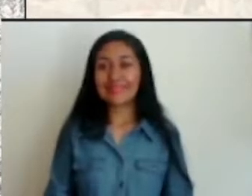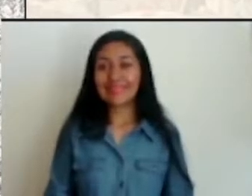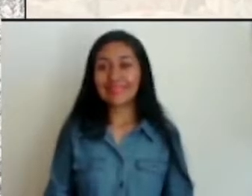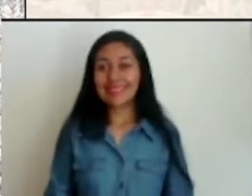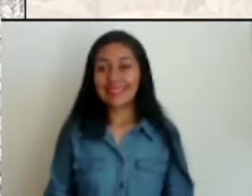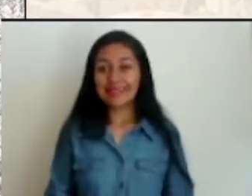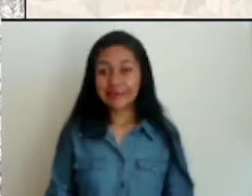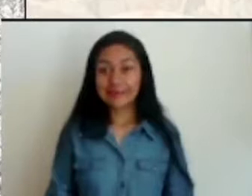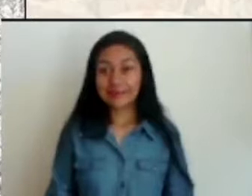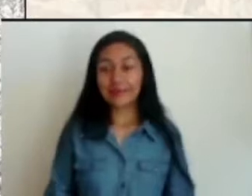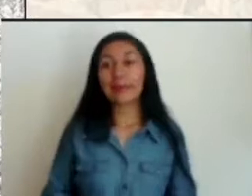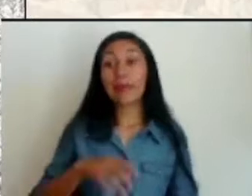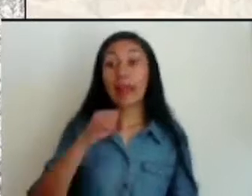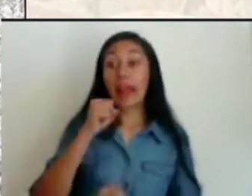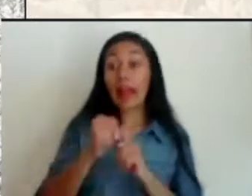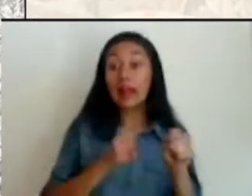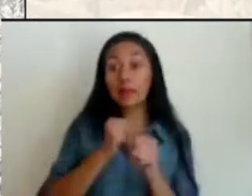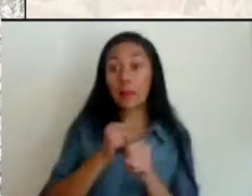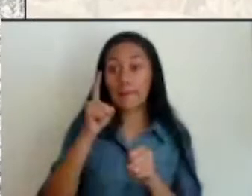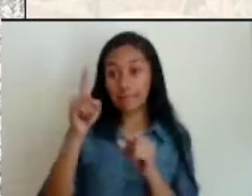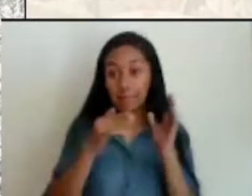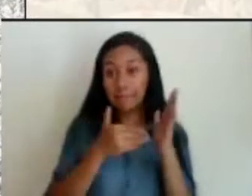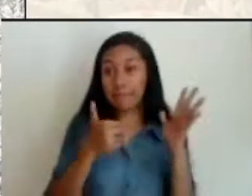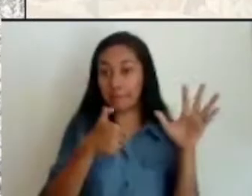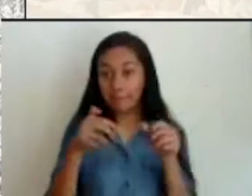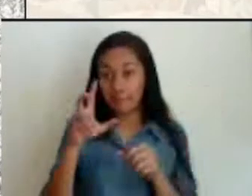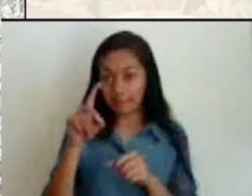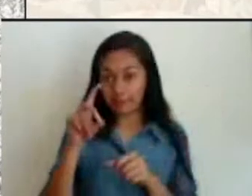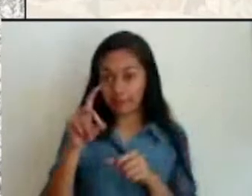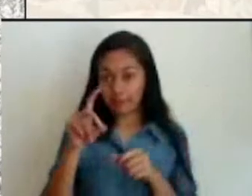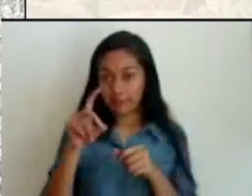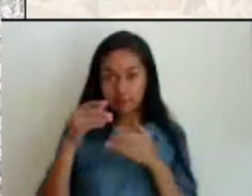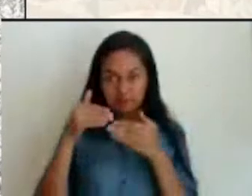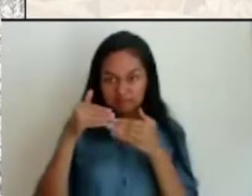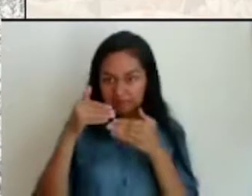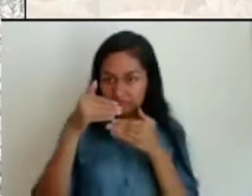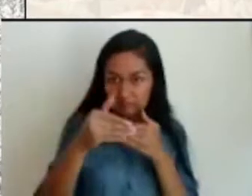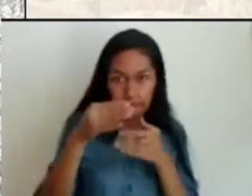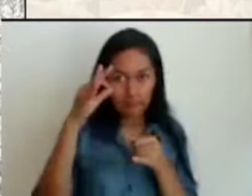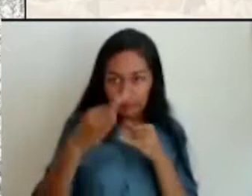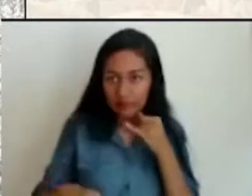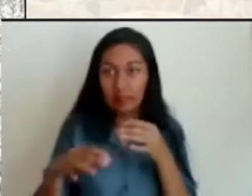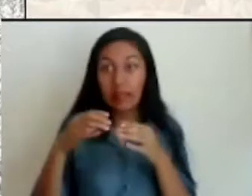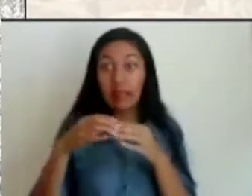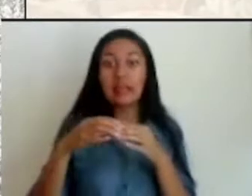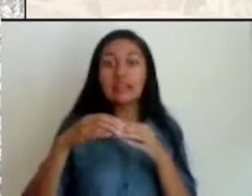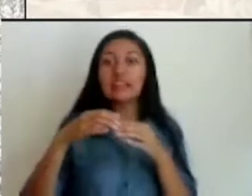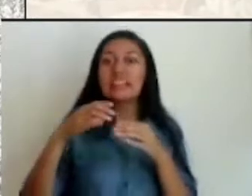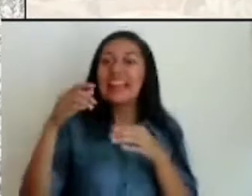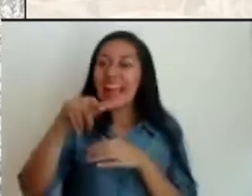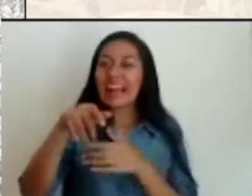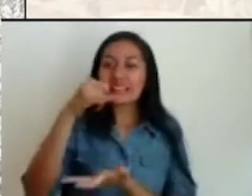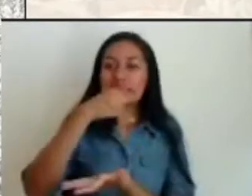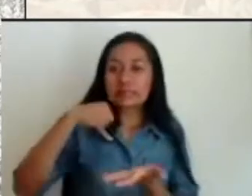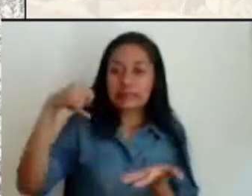A fines de 1630 se celebra una gran procesión en esta isla y el duce anuncia